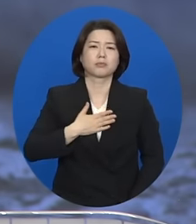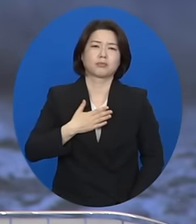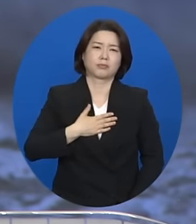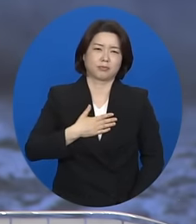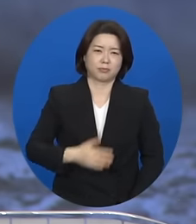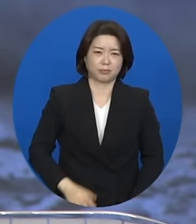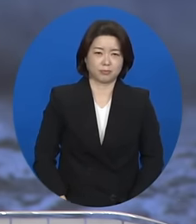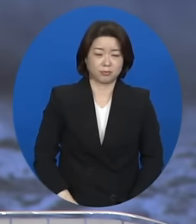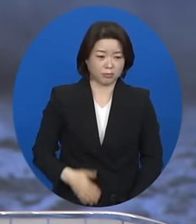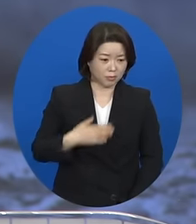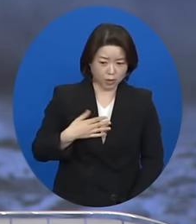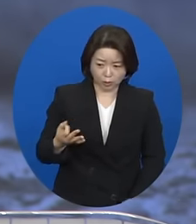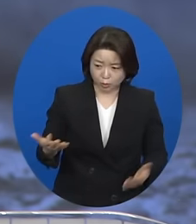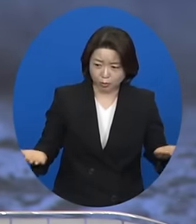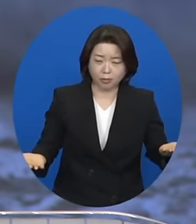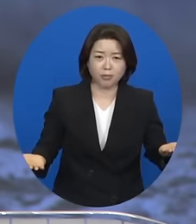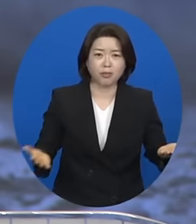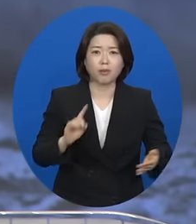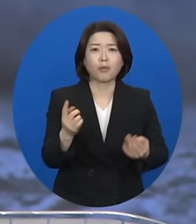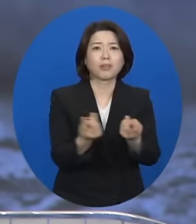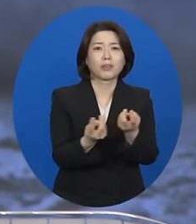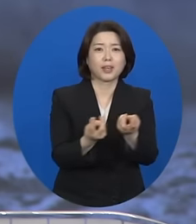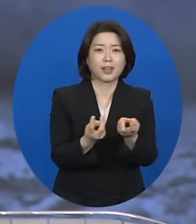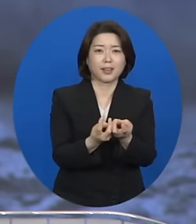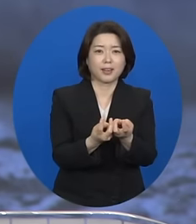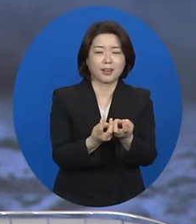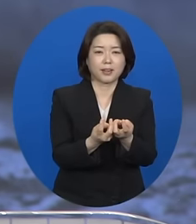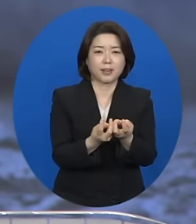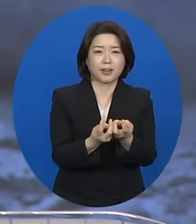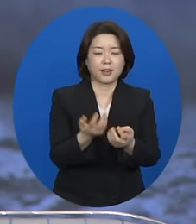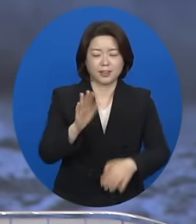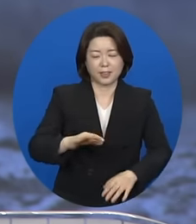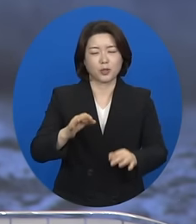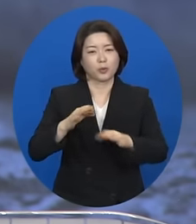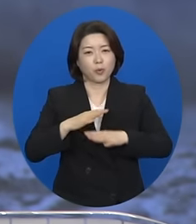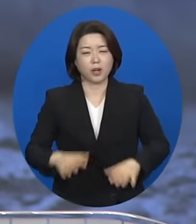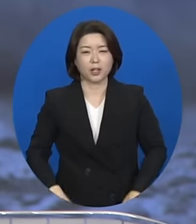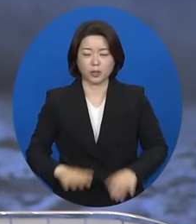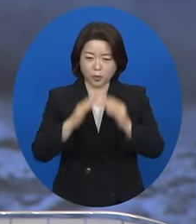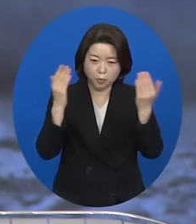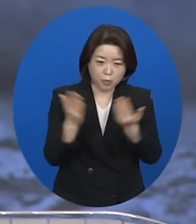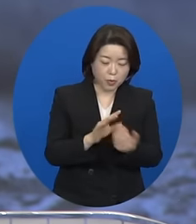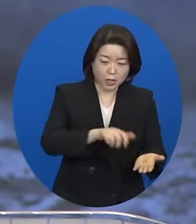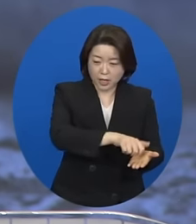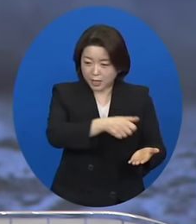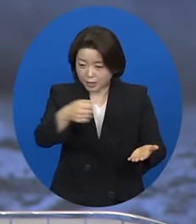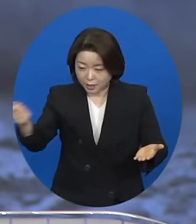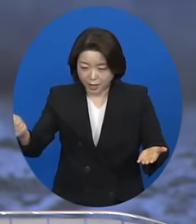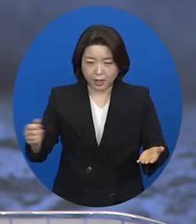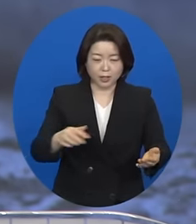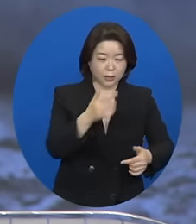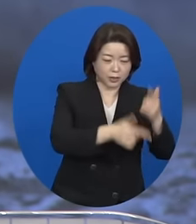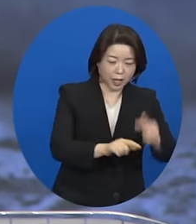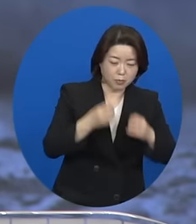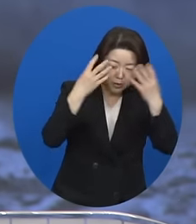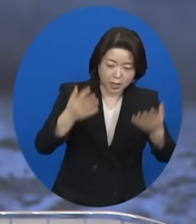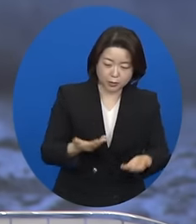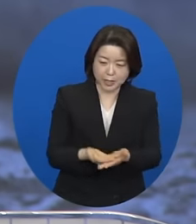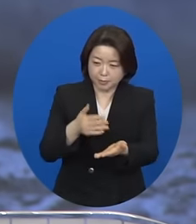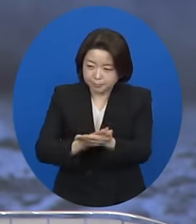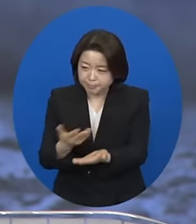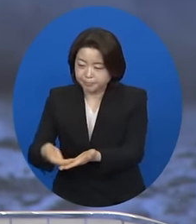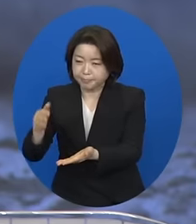없을 뿐더러 그 어떻게 내겠어요 근데 놀랍게도 모든 이제 카펫을 다 수리하고 다 새로 갈고